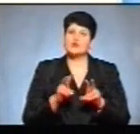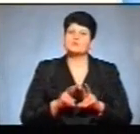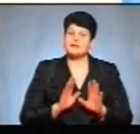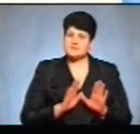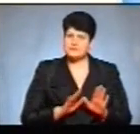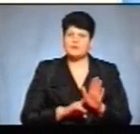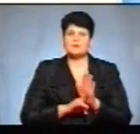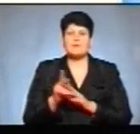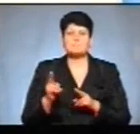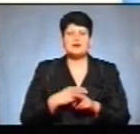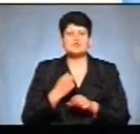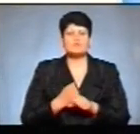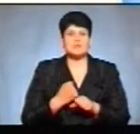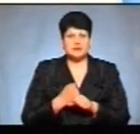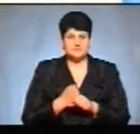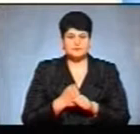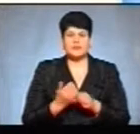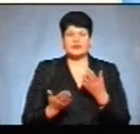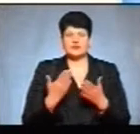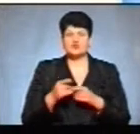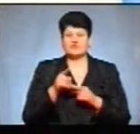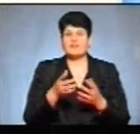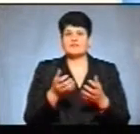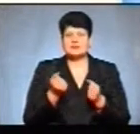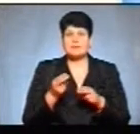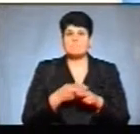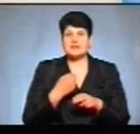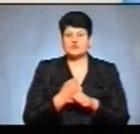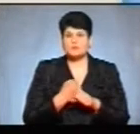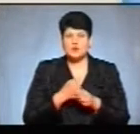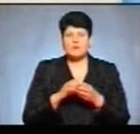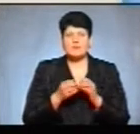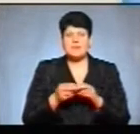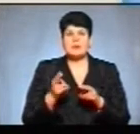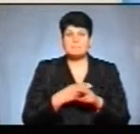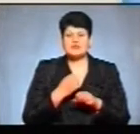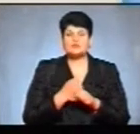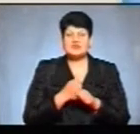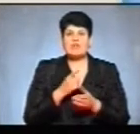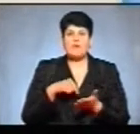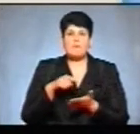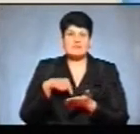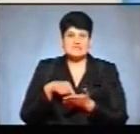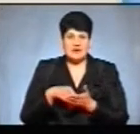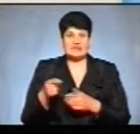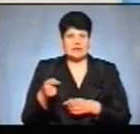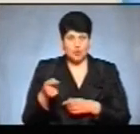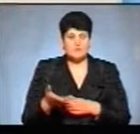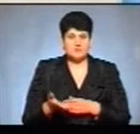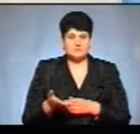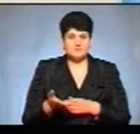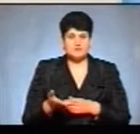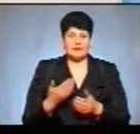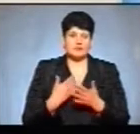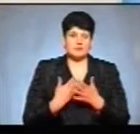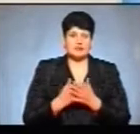Почнемо з безробітних. Якщо ви візьмете безробітних, то проблема безробіття в містах, таких як Тернопіль, і, наприклад,